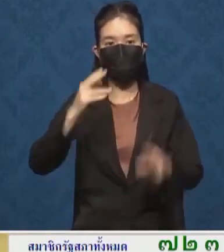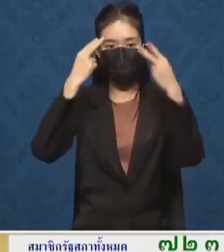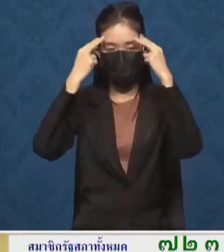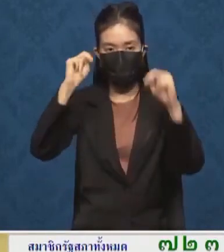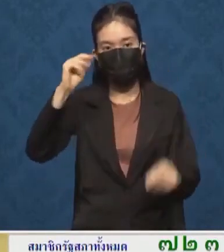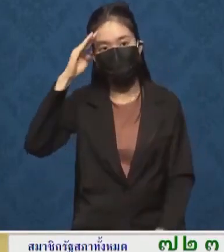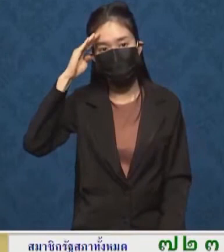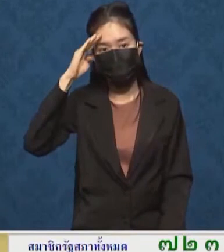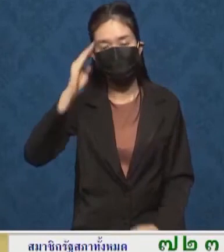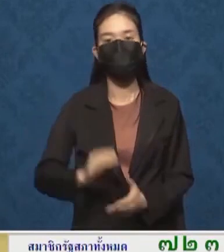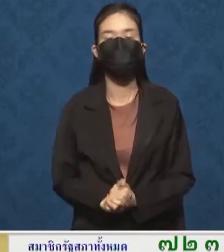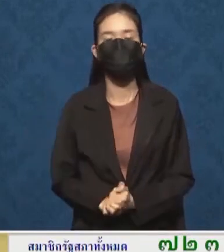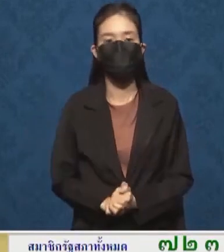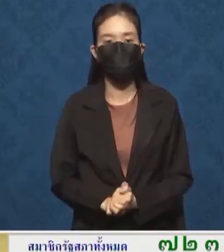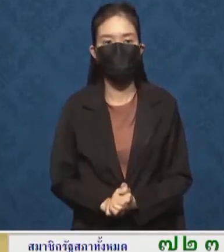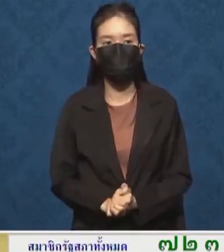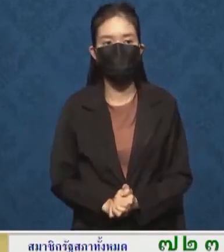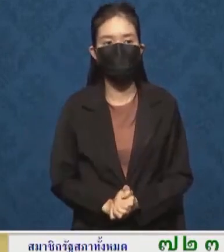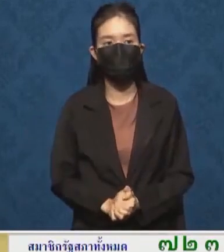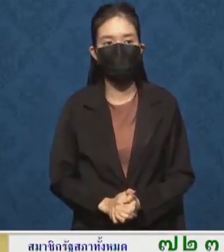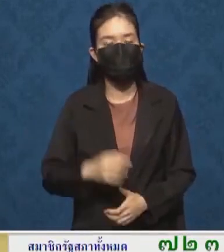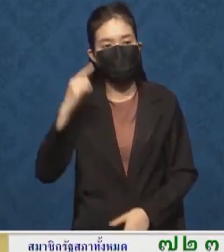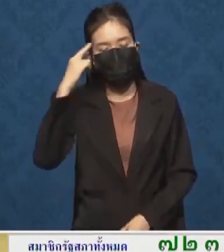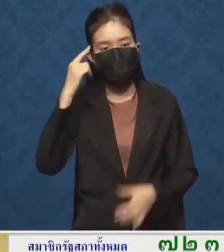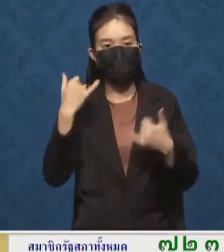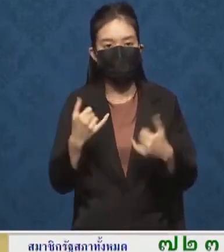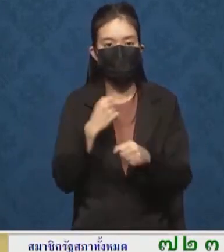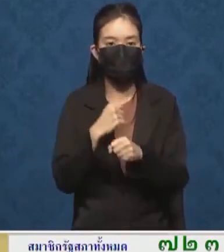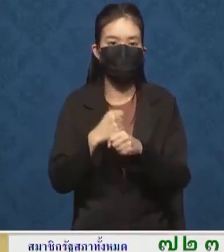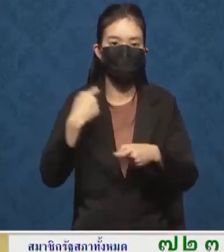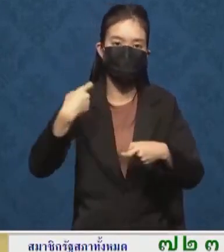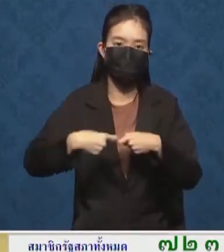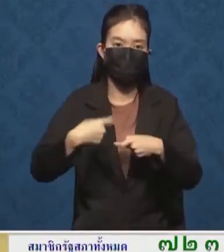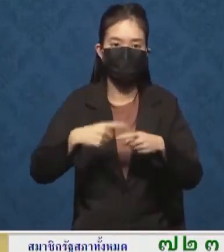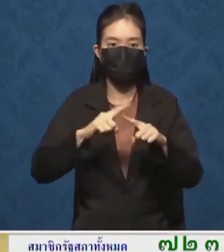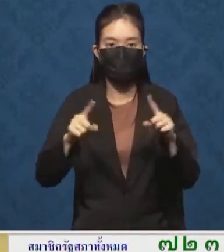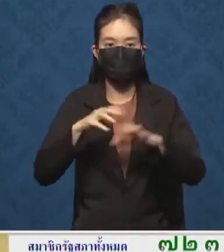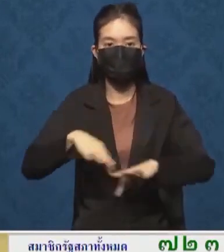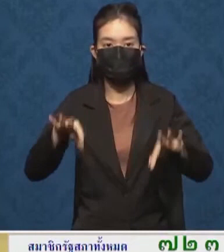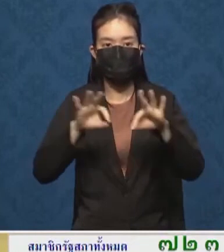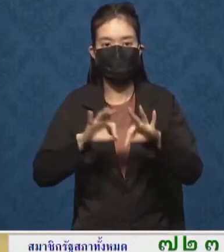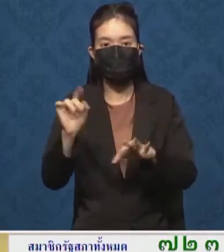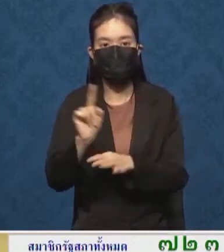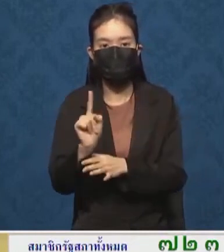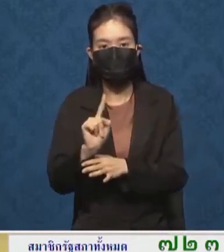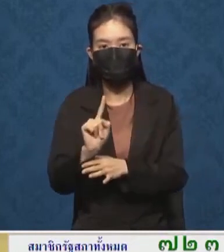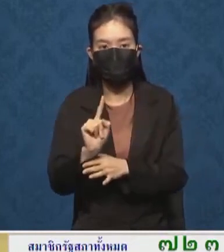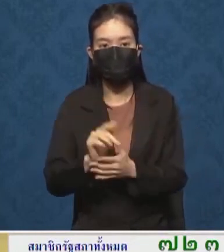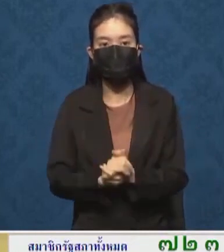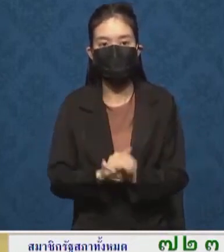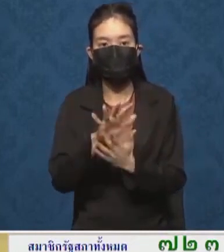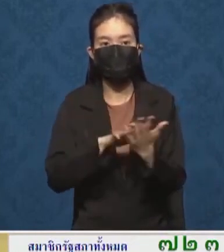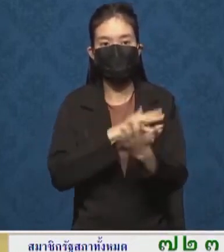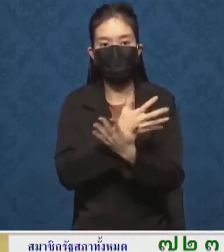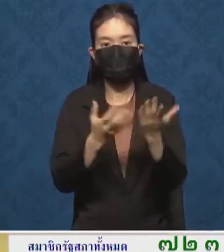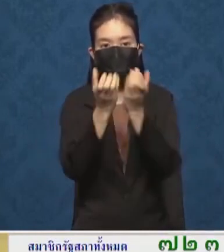าเป็นกฎหมายเกี่ยวกับการเงินแล้วก็ไม่รับคำร้องก็เลยทำให้ร่างกฎหมายนี้ตกไปแต่ประเด็นนี้ก็ไม่อยู่ในแผนการปฏิรูปและไม่อยู่ในแผนยุทธศาสตร์ชาติว่